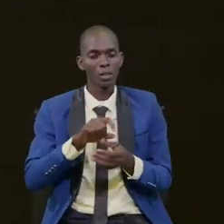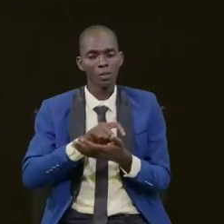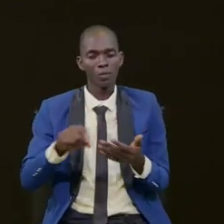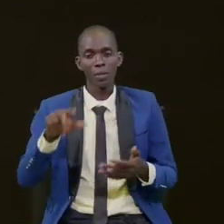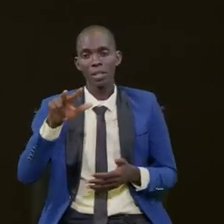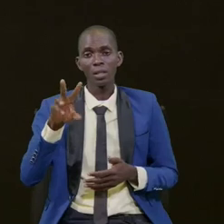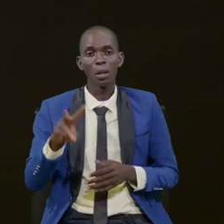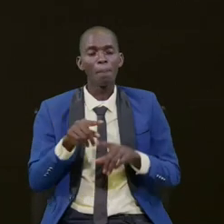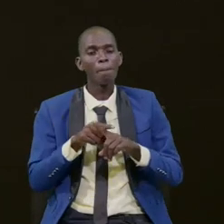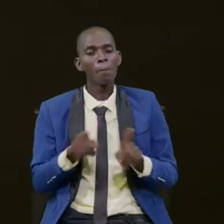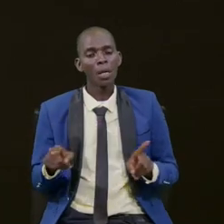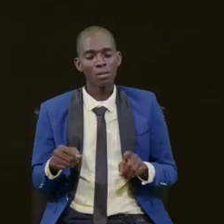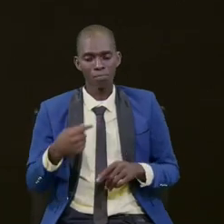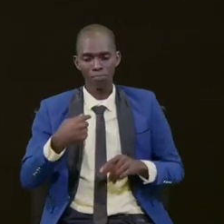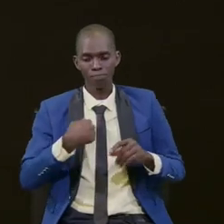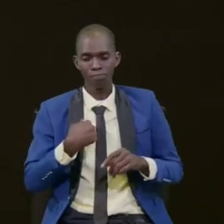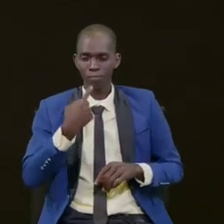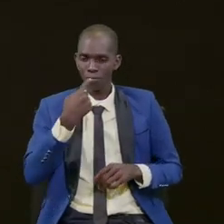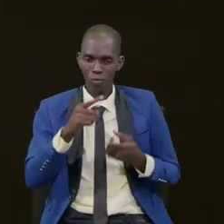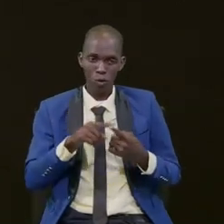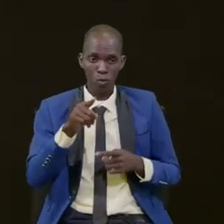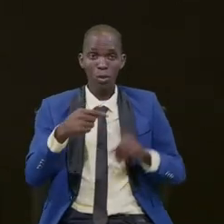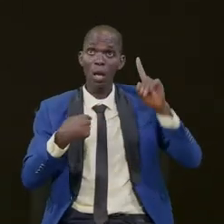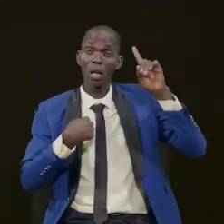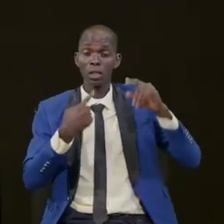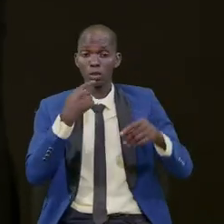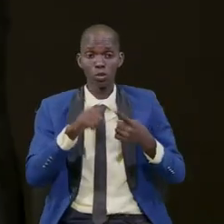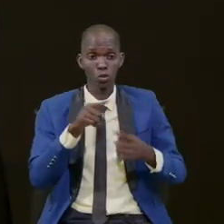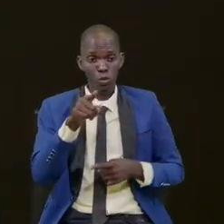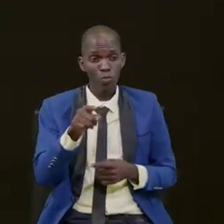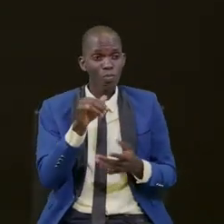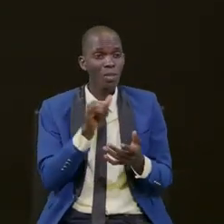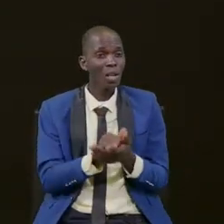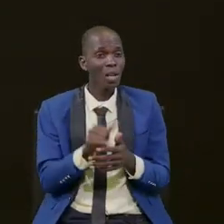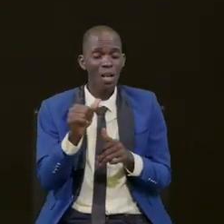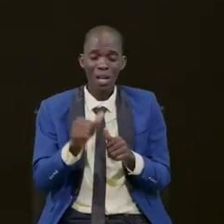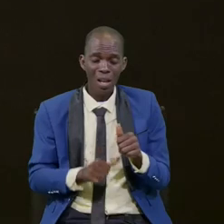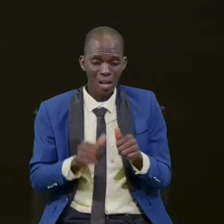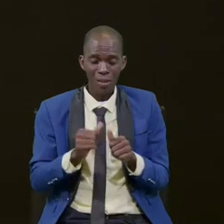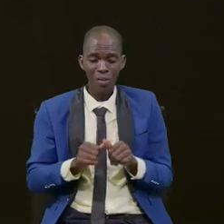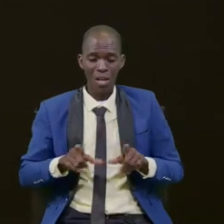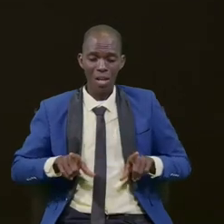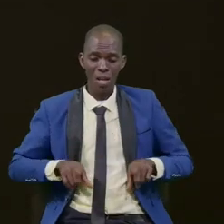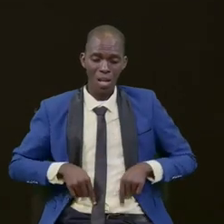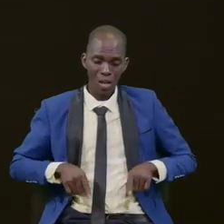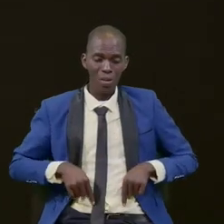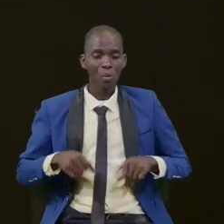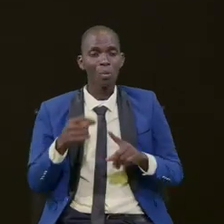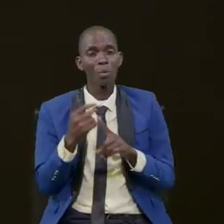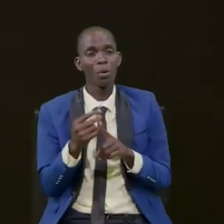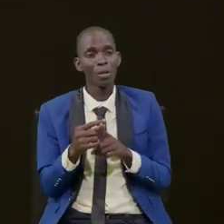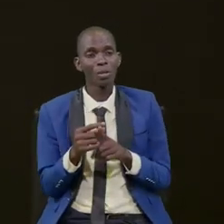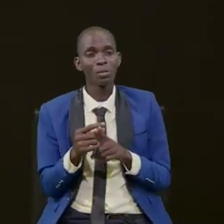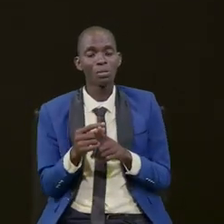36 dit: je vous le dis, au jour du jugement, les